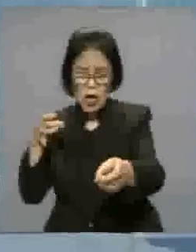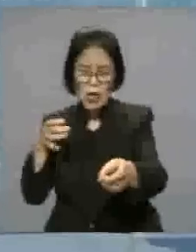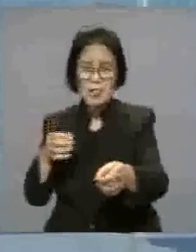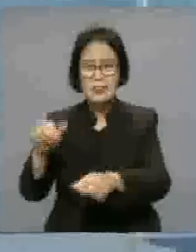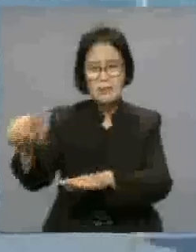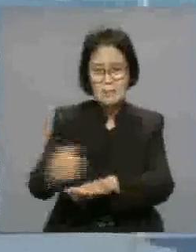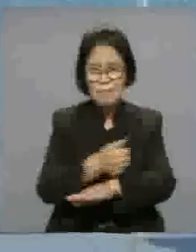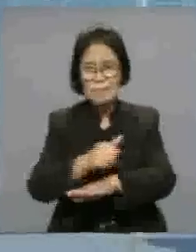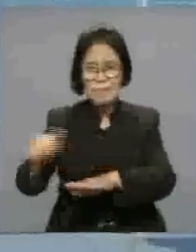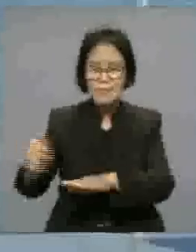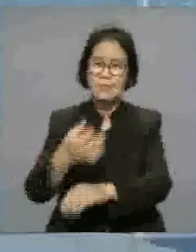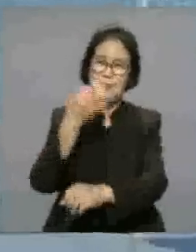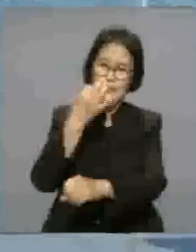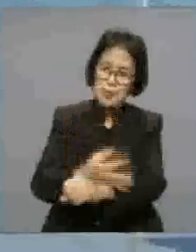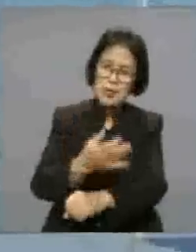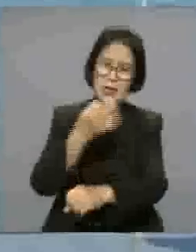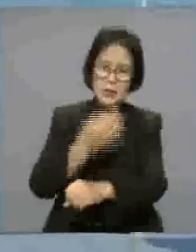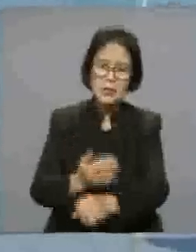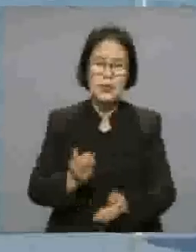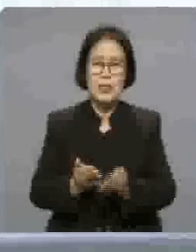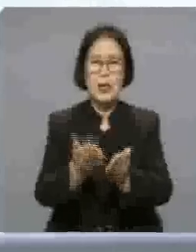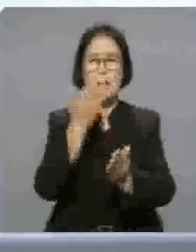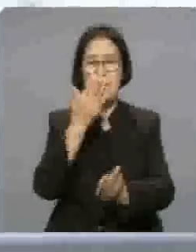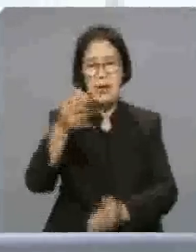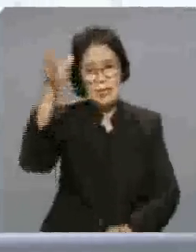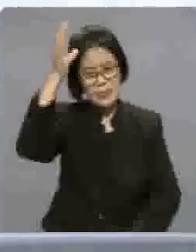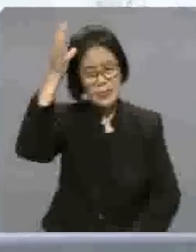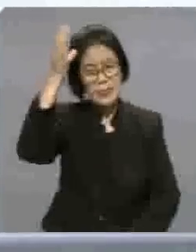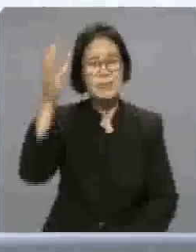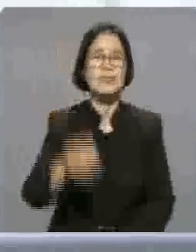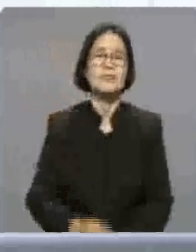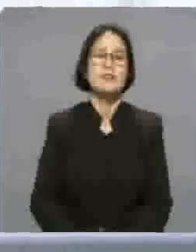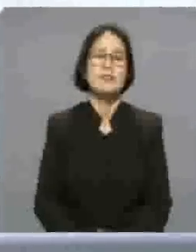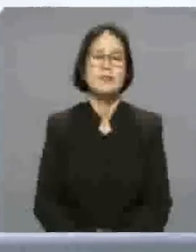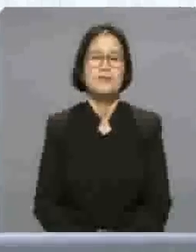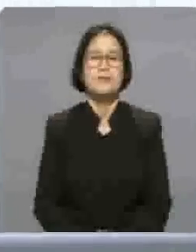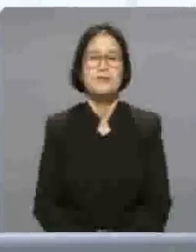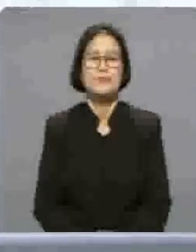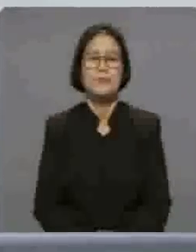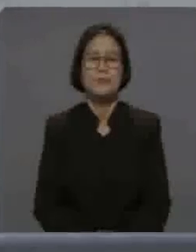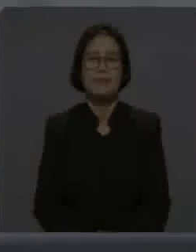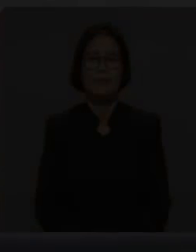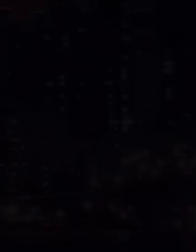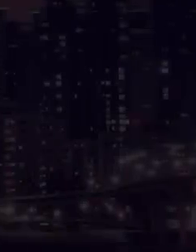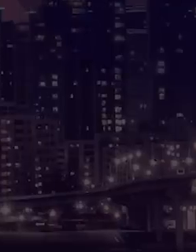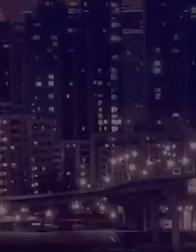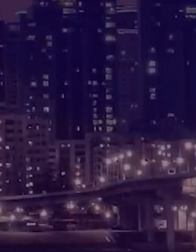한결 편리한 귀성길이 될 것으로 기대됩니다. OBS 뉴스 백소민입니다.